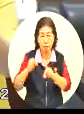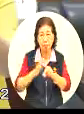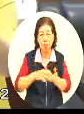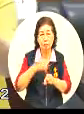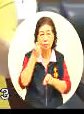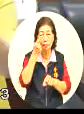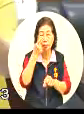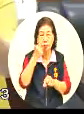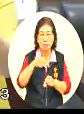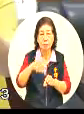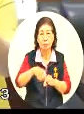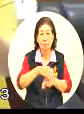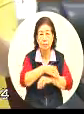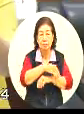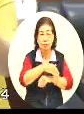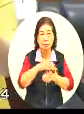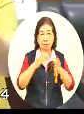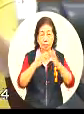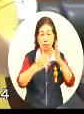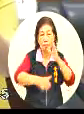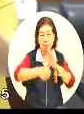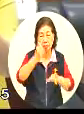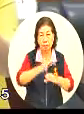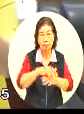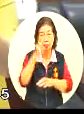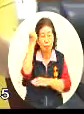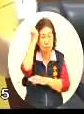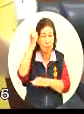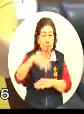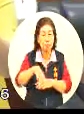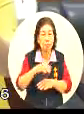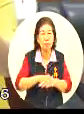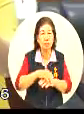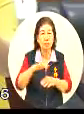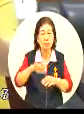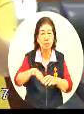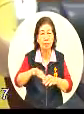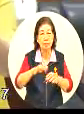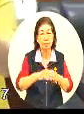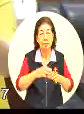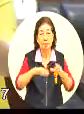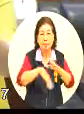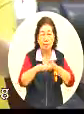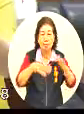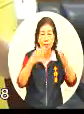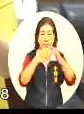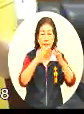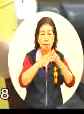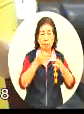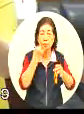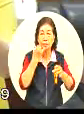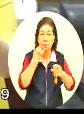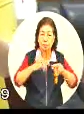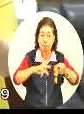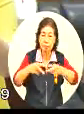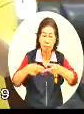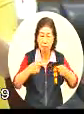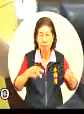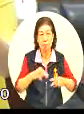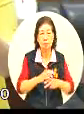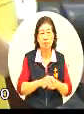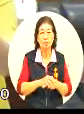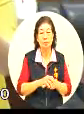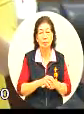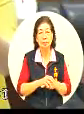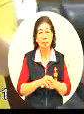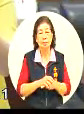有住在这个官邸，他就把闲置空间哦，再活化再利用。我想也是真好一个所在，啊，所